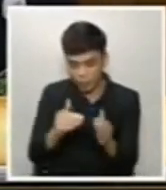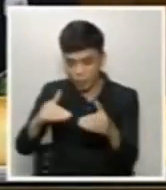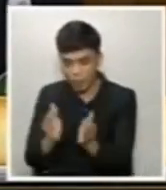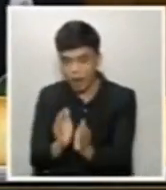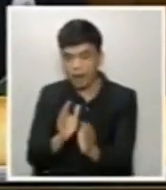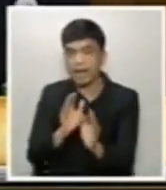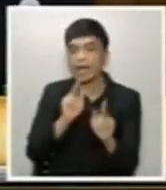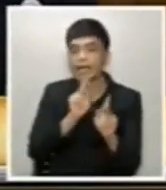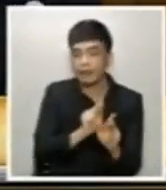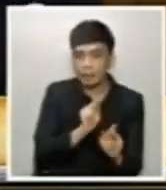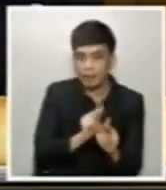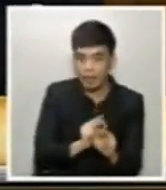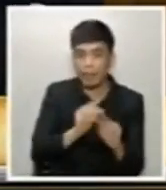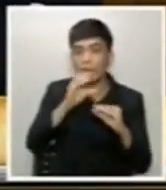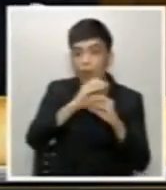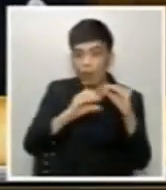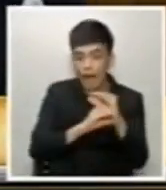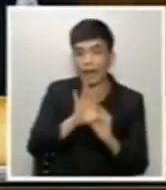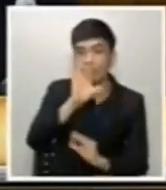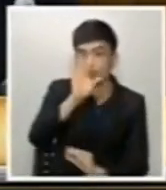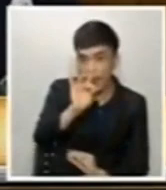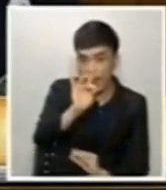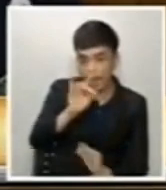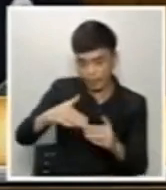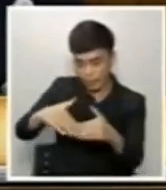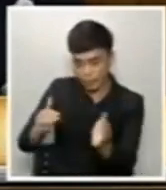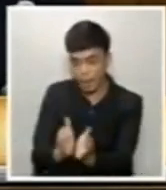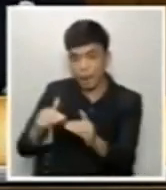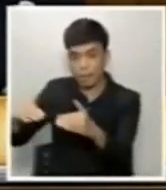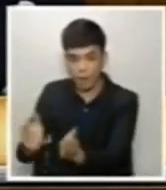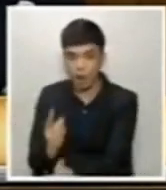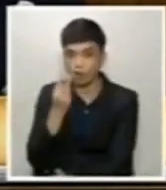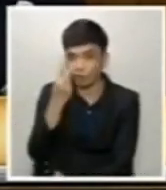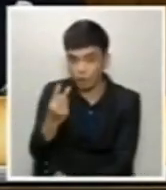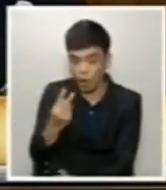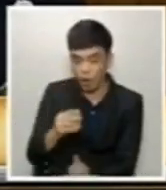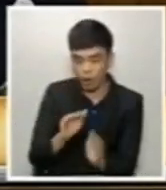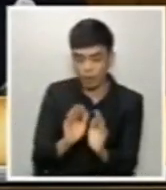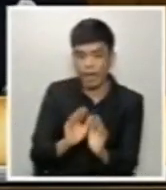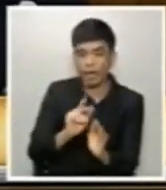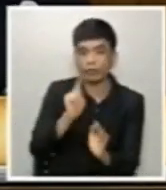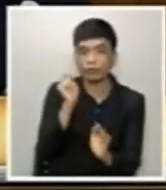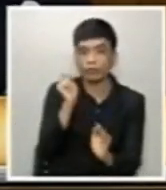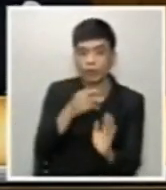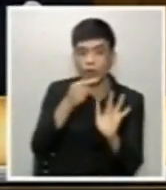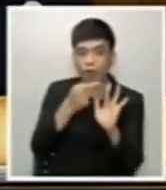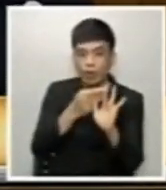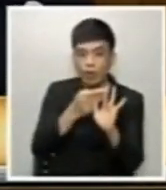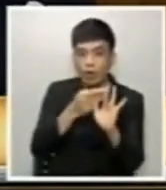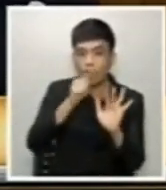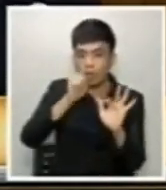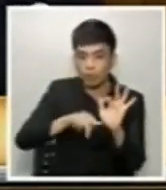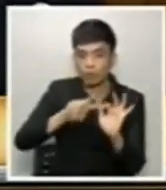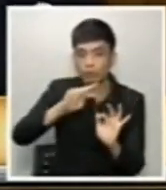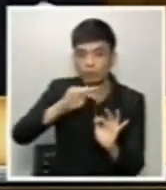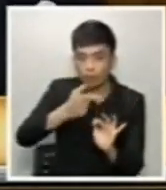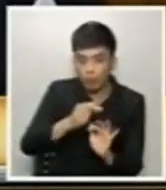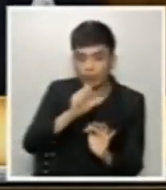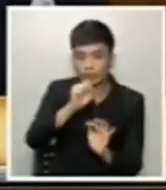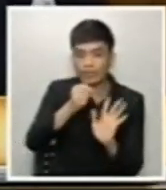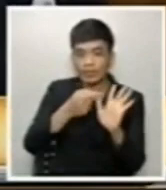ครับก็จะมีอ่างเก็บน้ำอยู่2แห่งนะครับก็คืออ่างเก็บน้ำทุ่งสาลิกาแล้วก็อ่างเก็บน้ำบ้านทุ่งสูงน